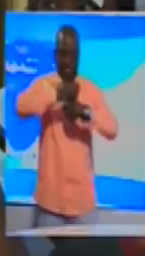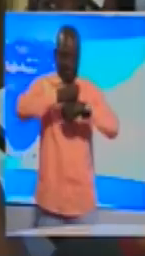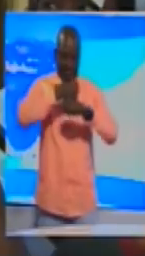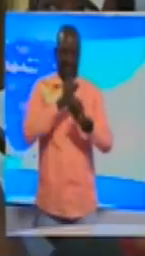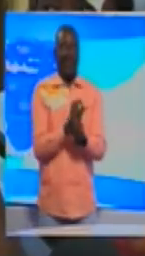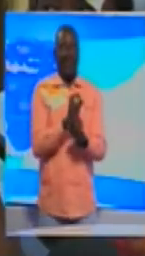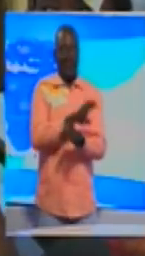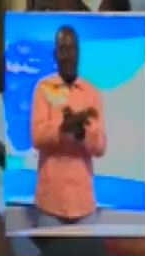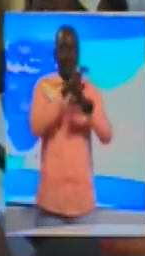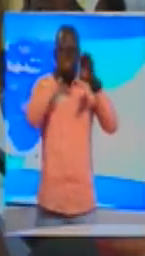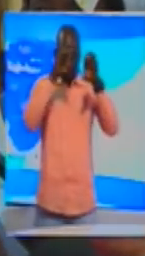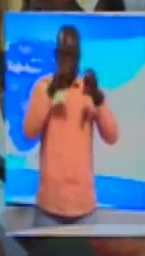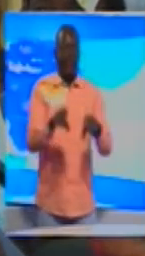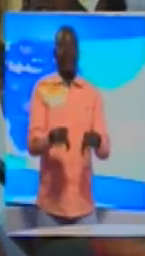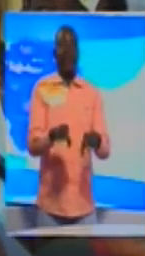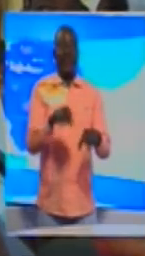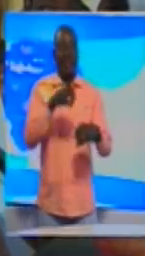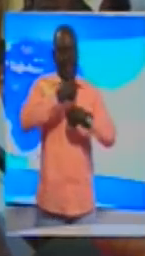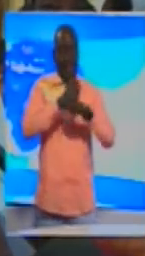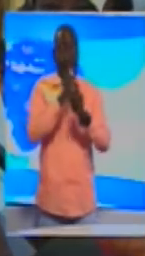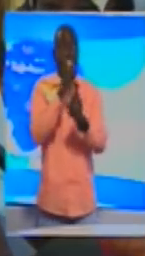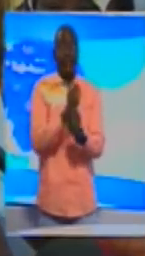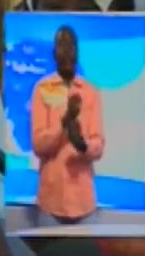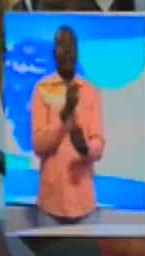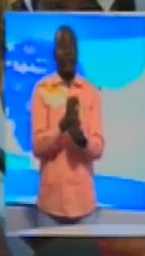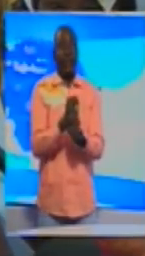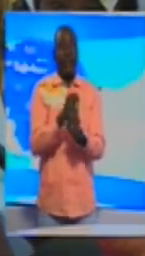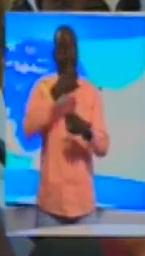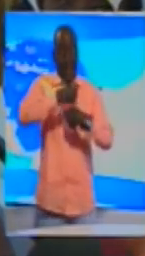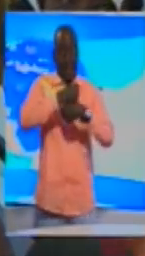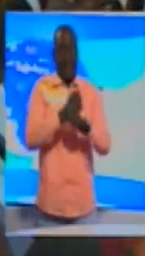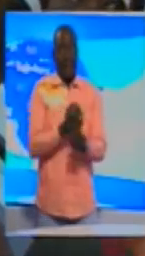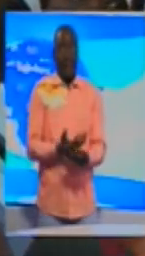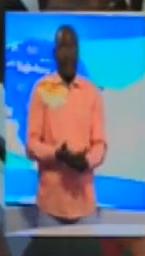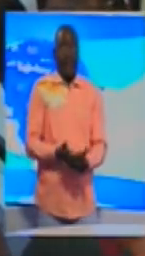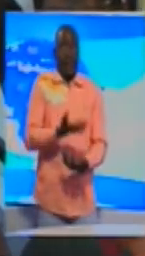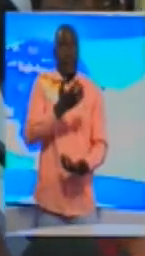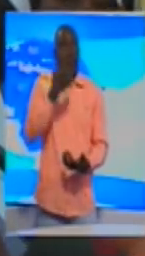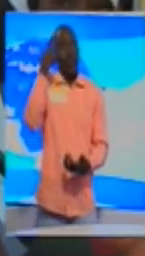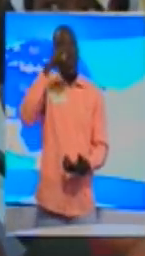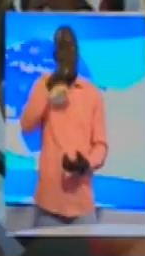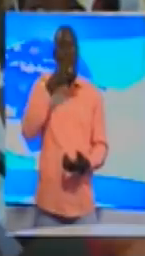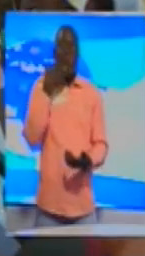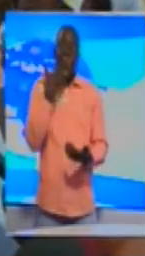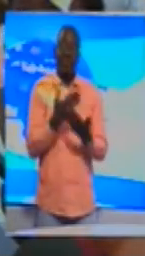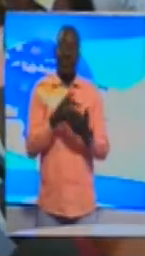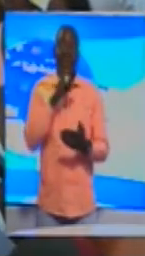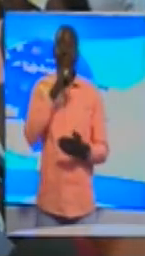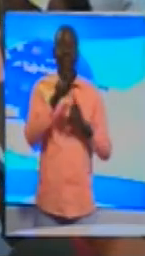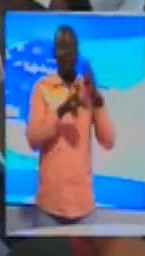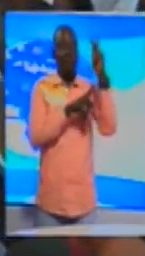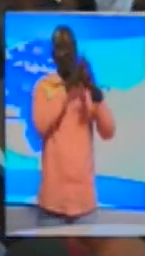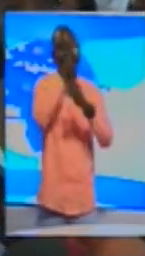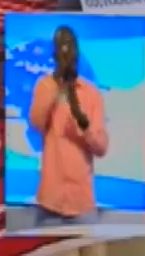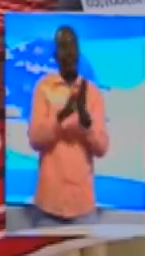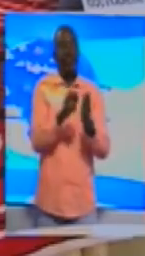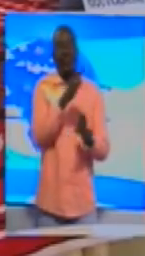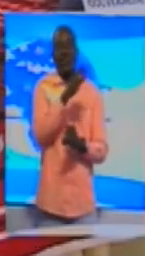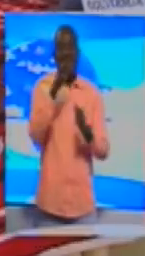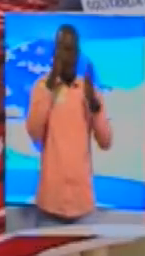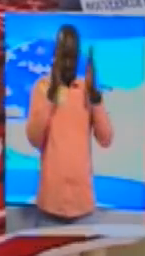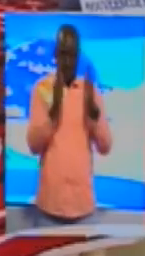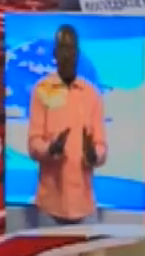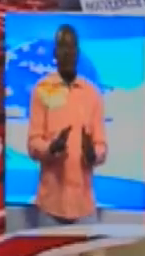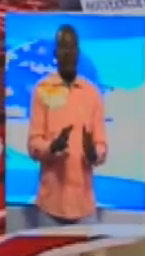des entreprises, créer de l'emploi, pour créer la richesse, pour le bien-être de la population burkinabé.